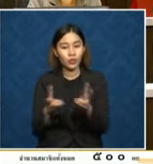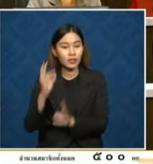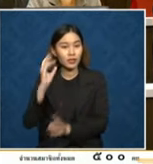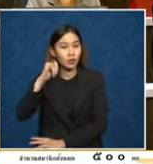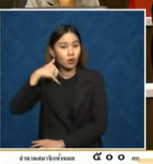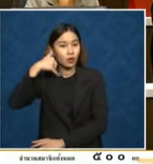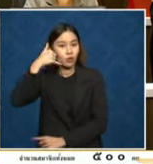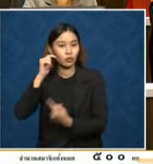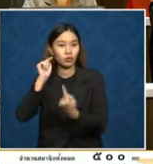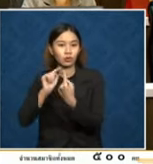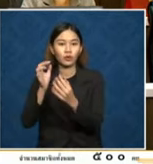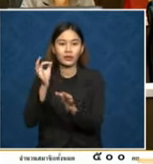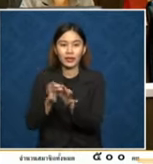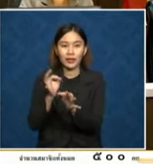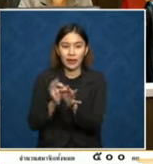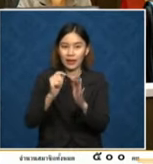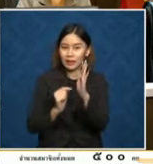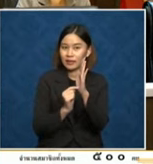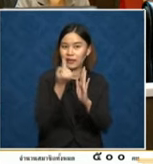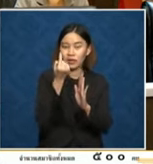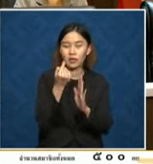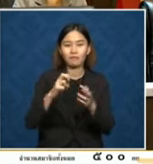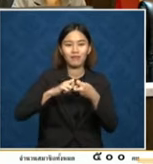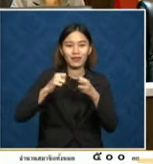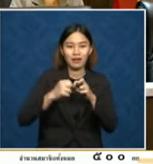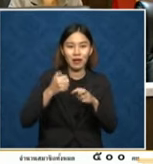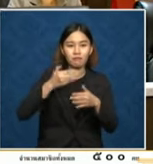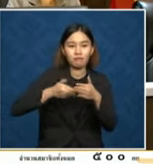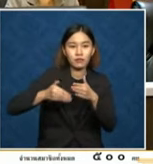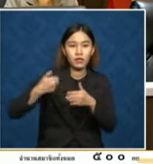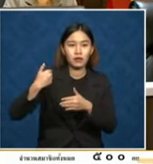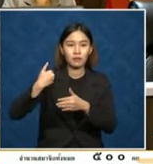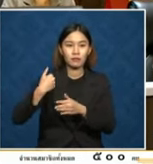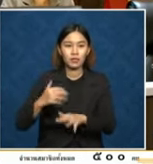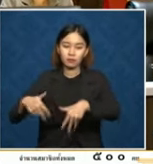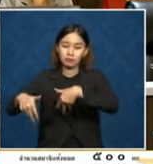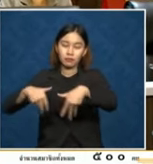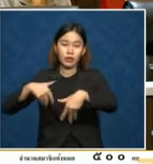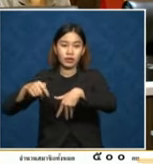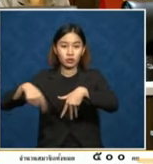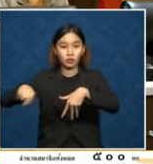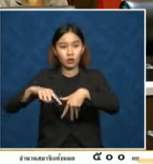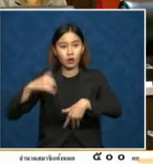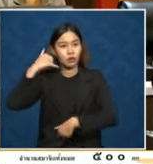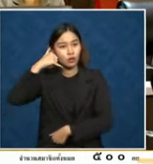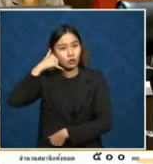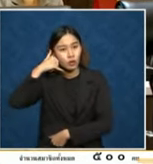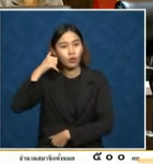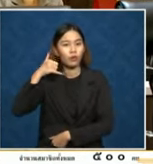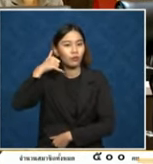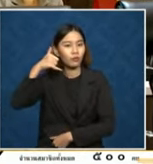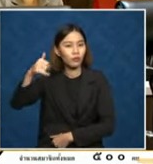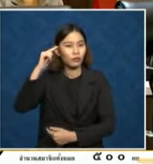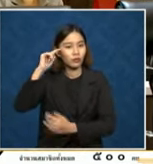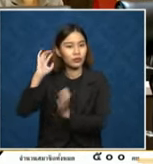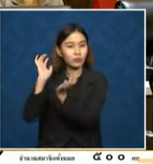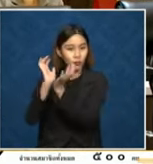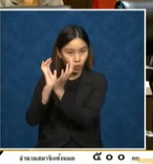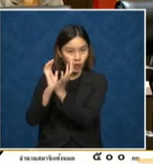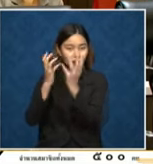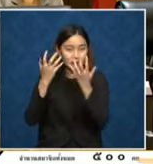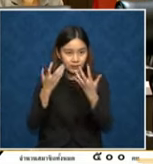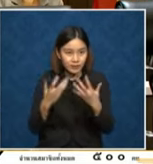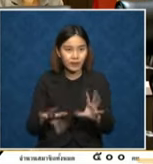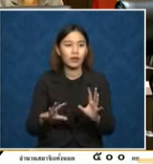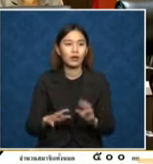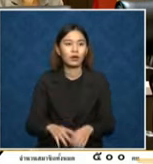อผ่านธนาคารในห้วงแรกอาจจะมีปัญหาเพราะฉะนั้นพี่น้องประชาชนจะต้องโทรแจ้งความนะครับหลังจากนั้นครับเมื่อ